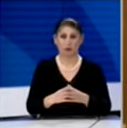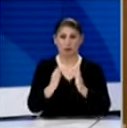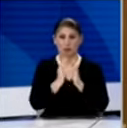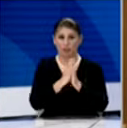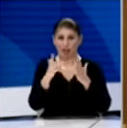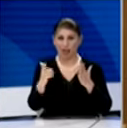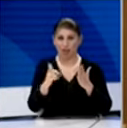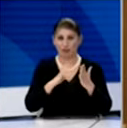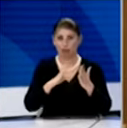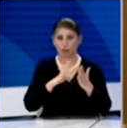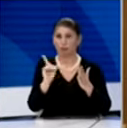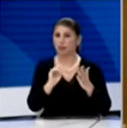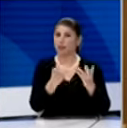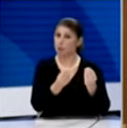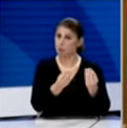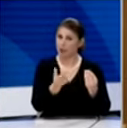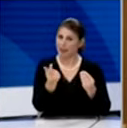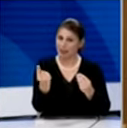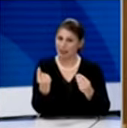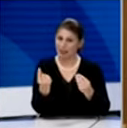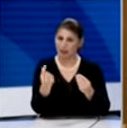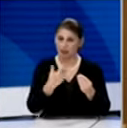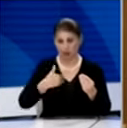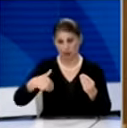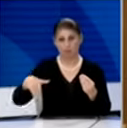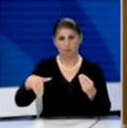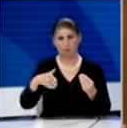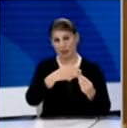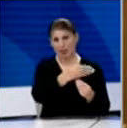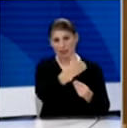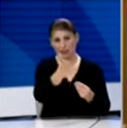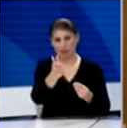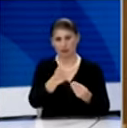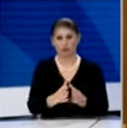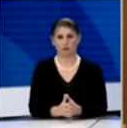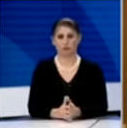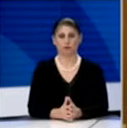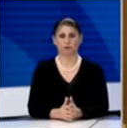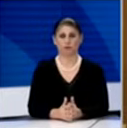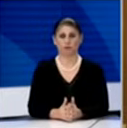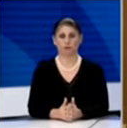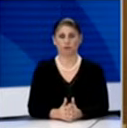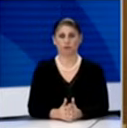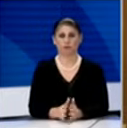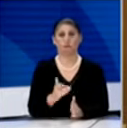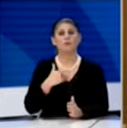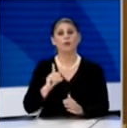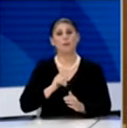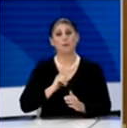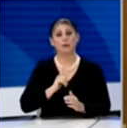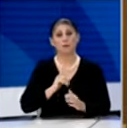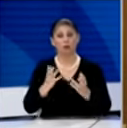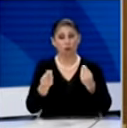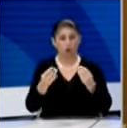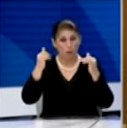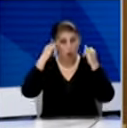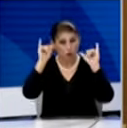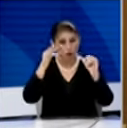17 άνθρωποι δεν είναι πολλοί, είναι λίγοι καθ' εμάς. Και δεν περιμέναμε να χαθούν τόσα